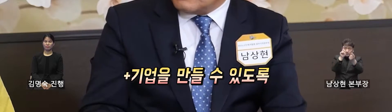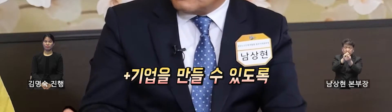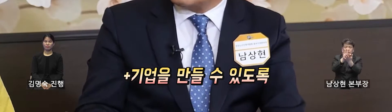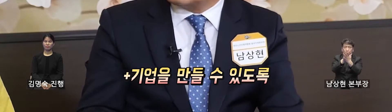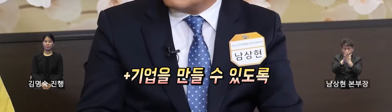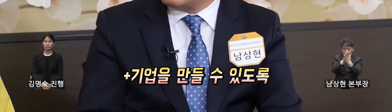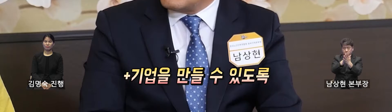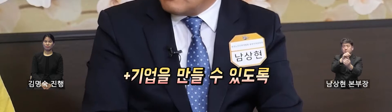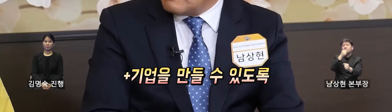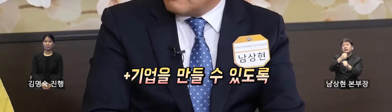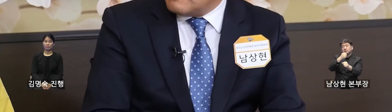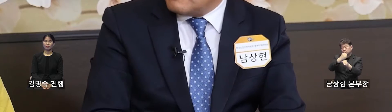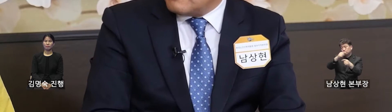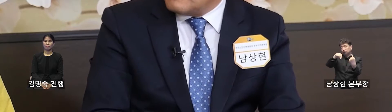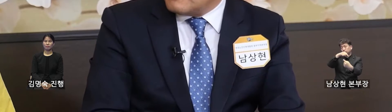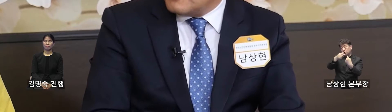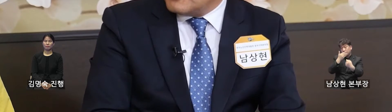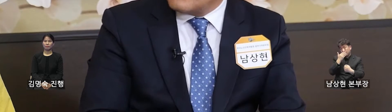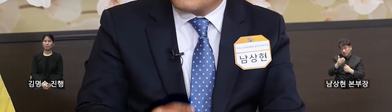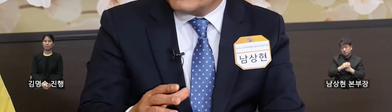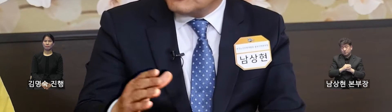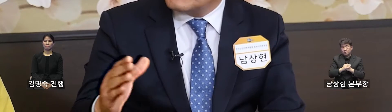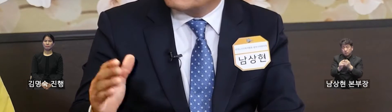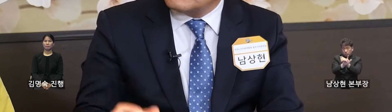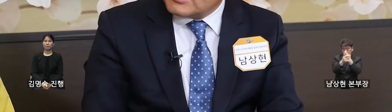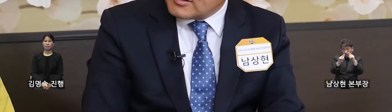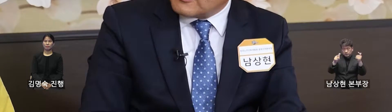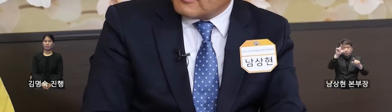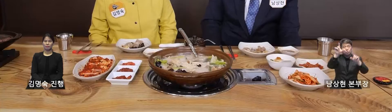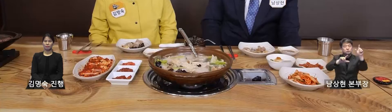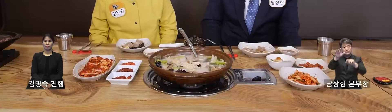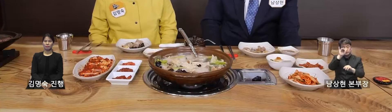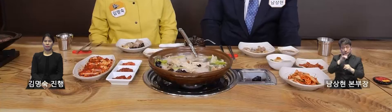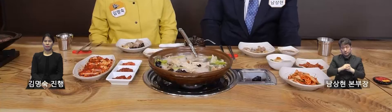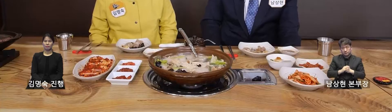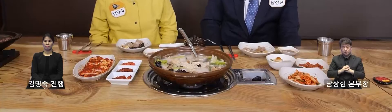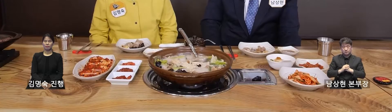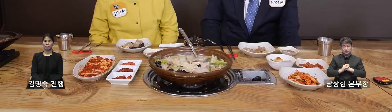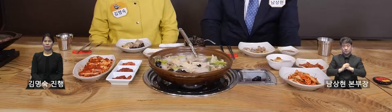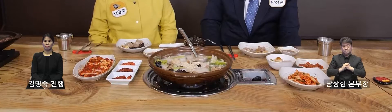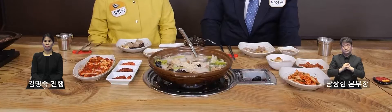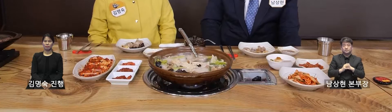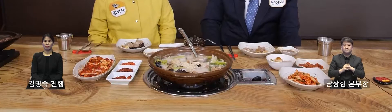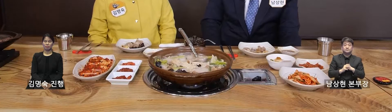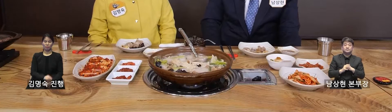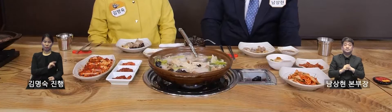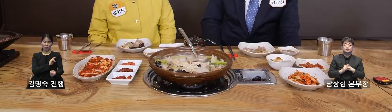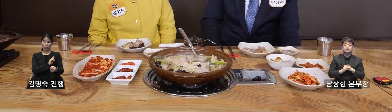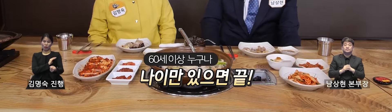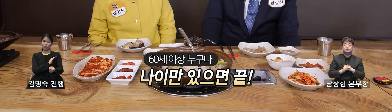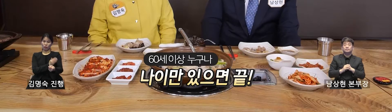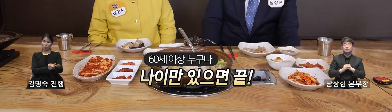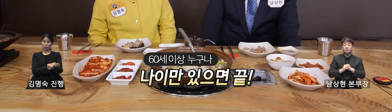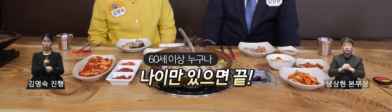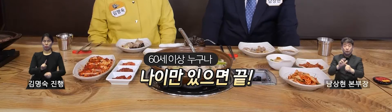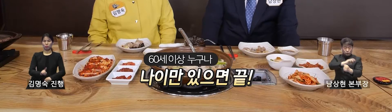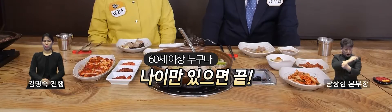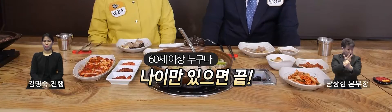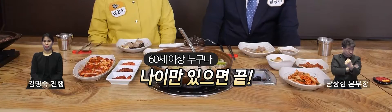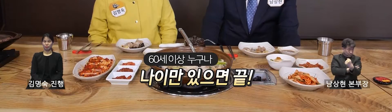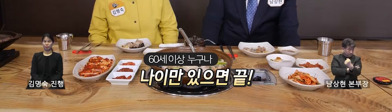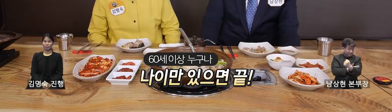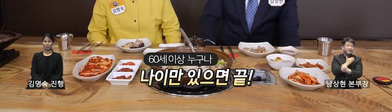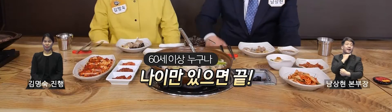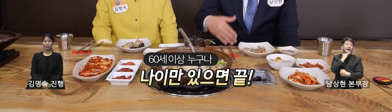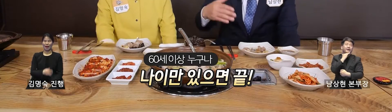있는 그런 것들도 해요. 여러 가지 형태들이 있어요. 그러면 자격? 자격은 나이만